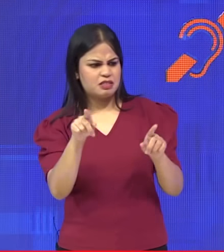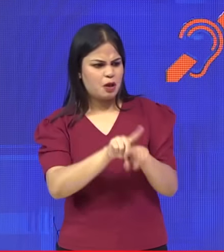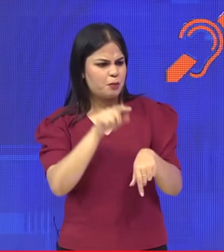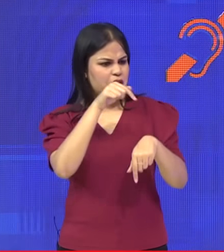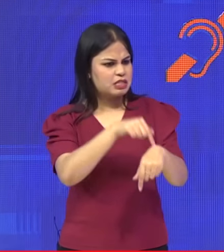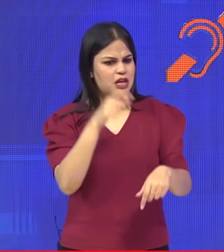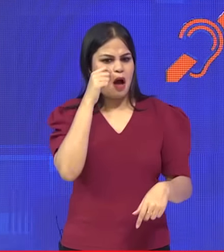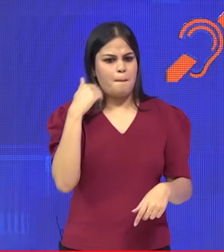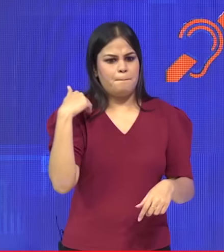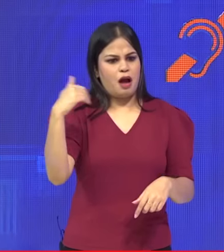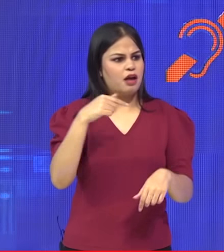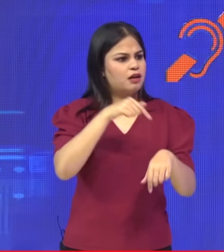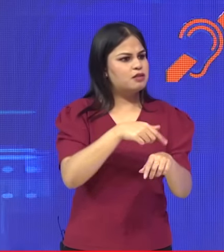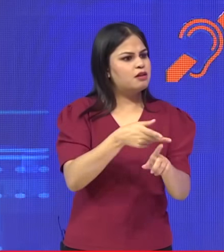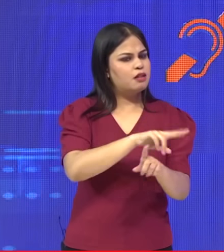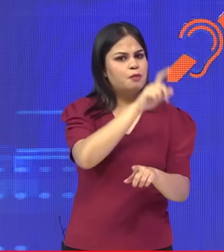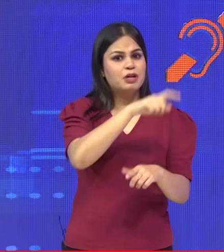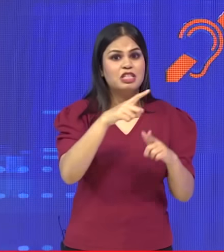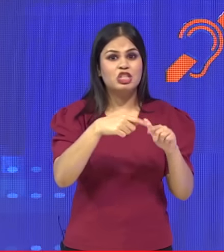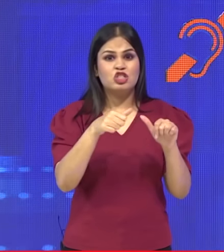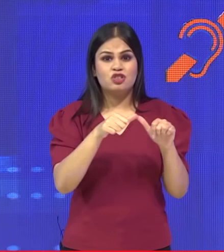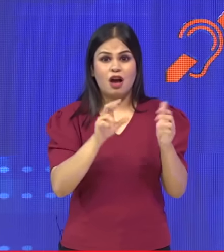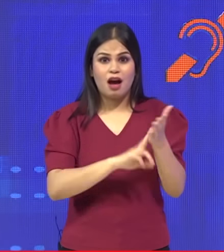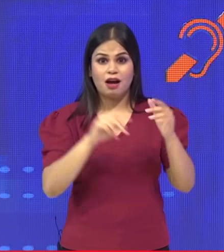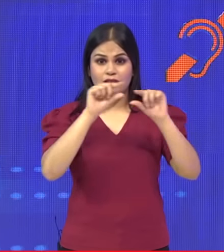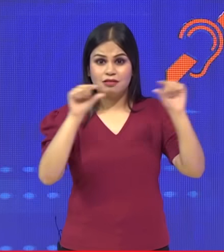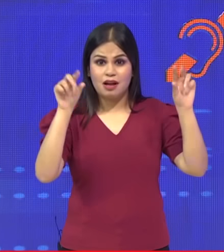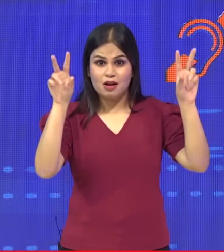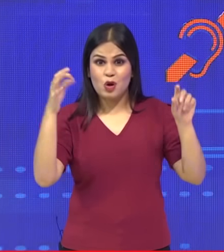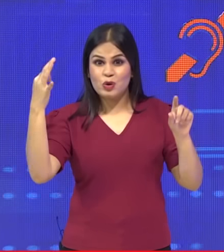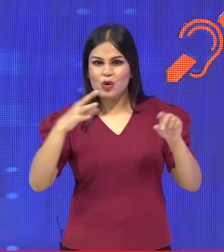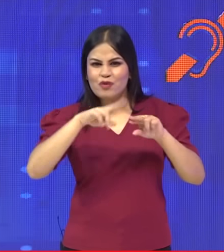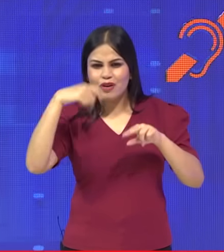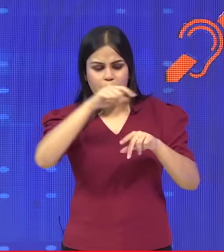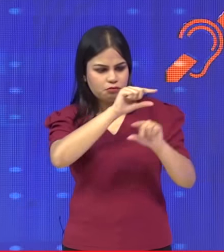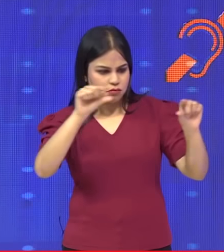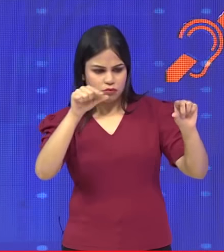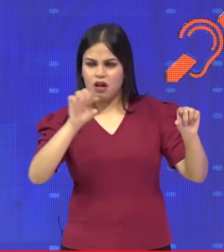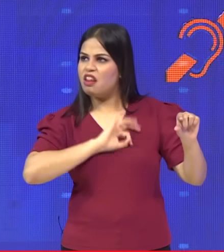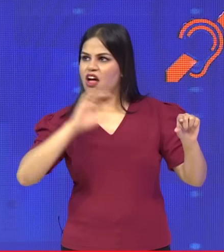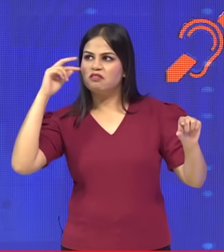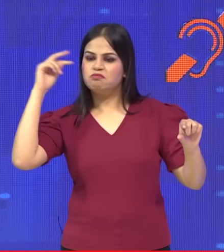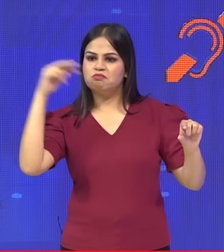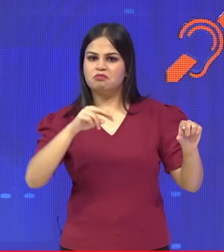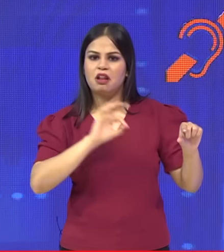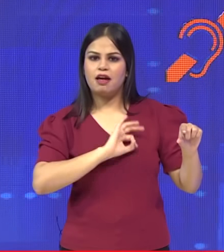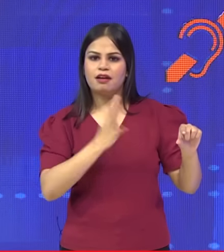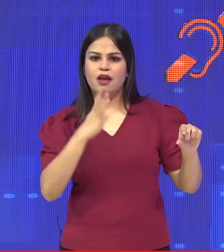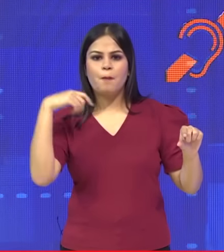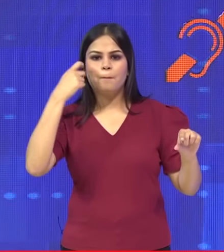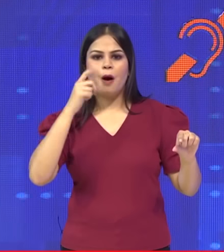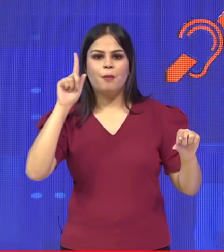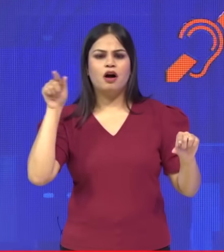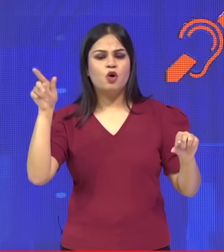का टाइटल वह अभी भी उनको अच्छा नहीं लगता है एम क्योंकि वह चलते हैं की वो टाइट लो ना